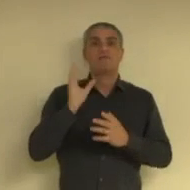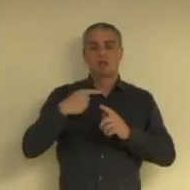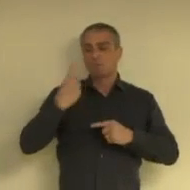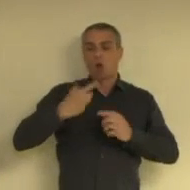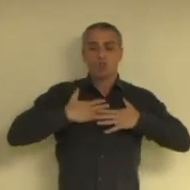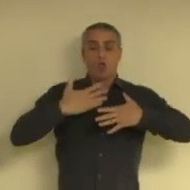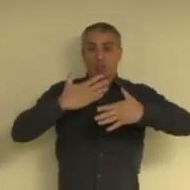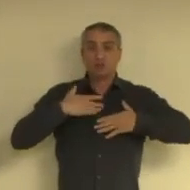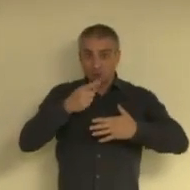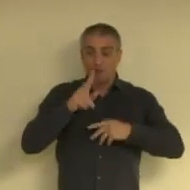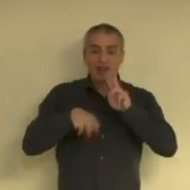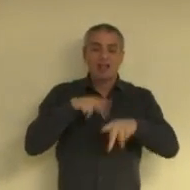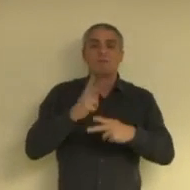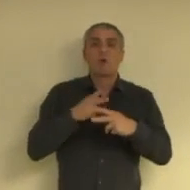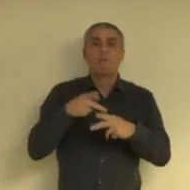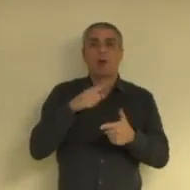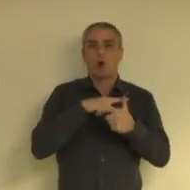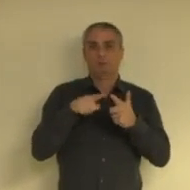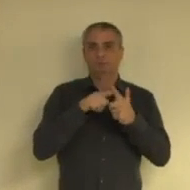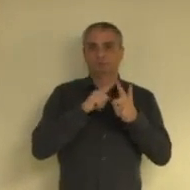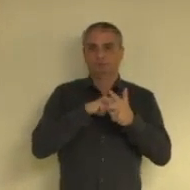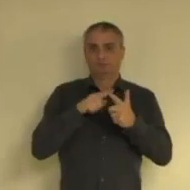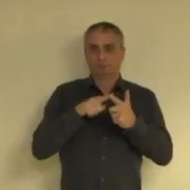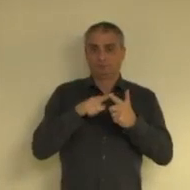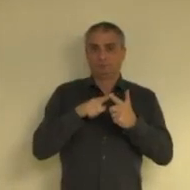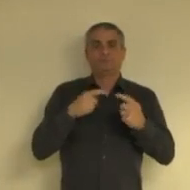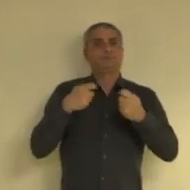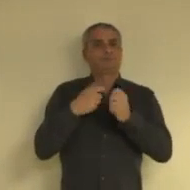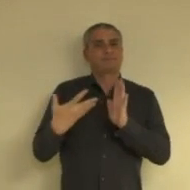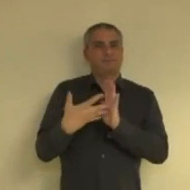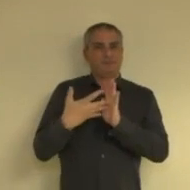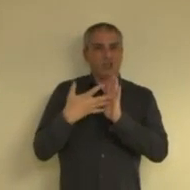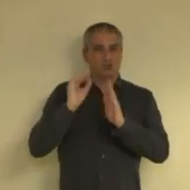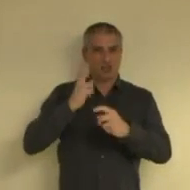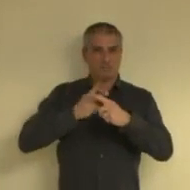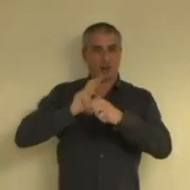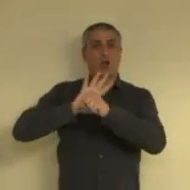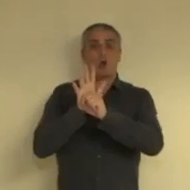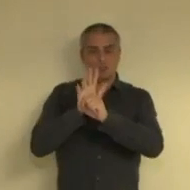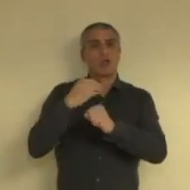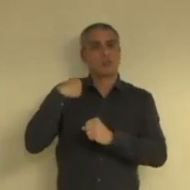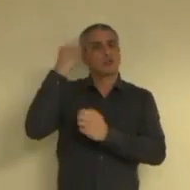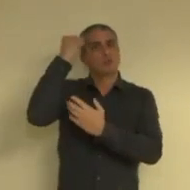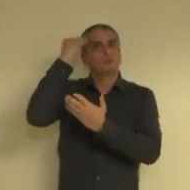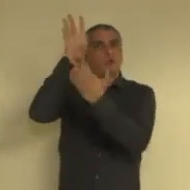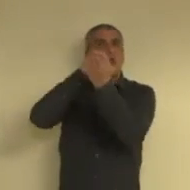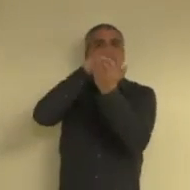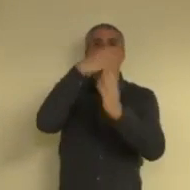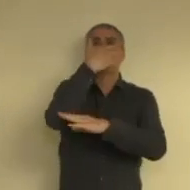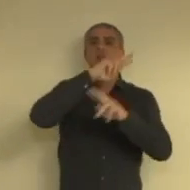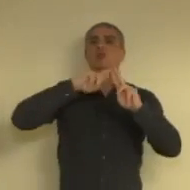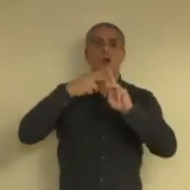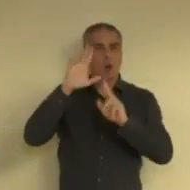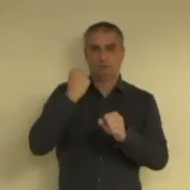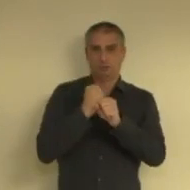ולמכונות הנשמה לטיפול בחולים. באשר לבדיקות הקורונה, אנחנו לומדים מהמדינות המובילות